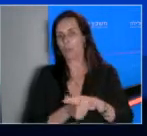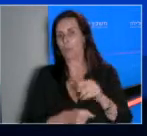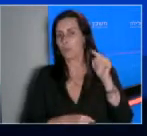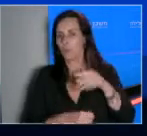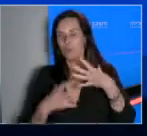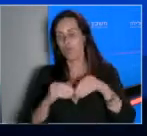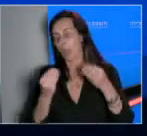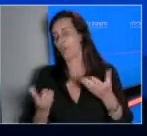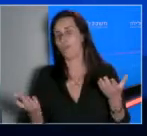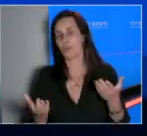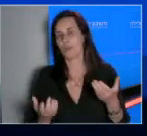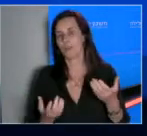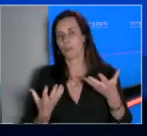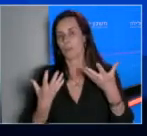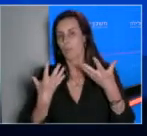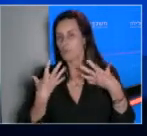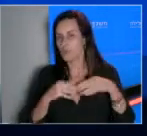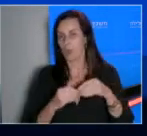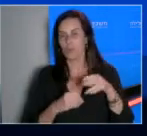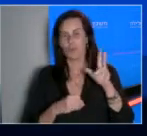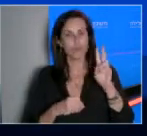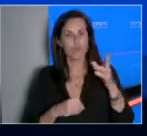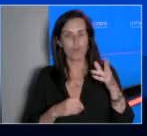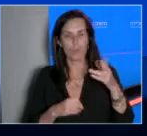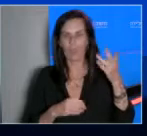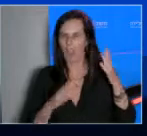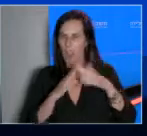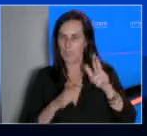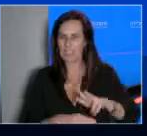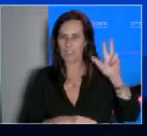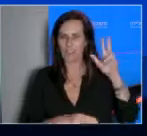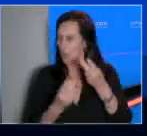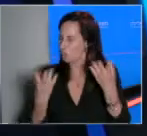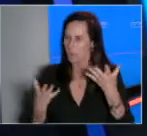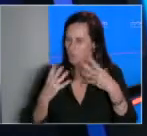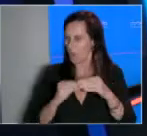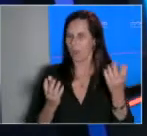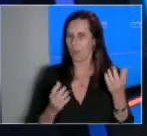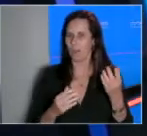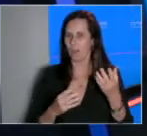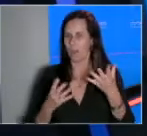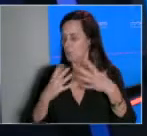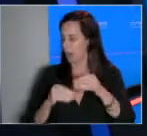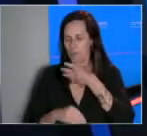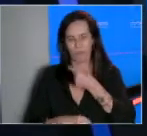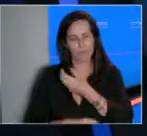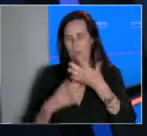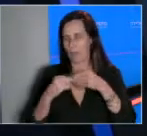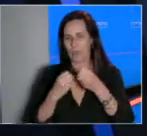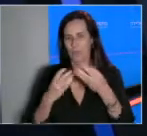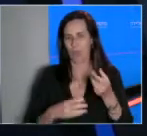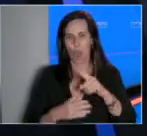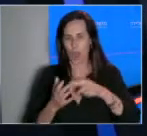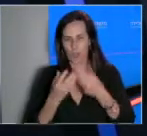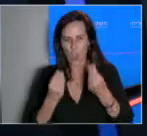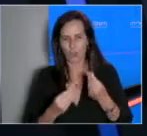הגיעו ממשפחה טובה. הם הגיעו ממשפחה שיושבת בכפר ורדים. מה זה לא משנה, משפחת משפחה מדהימה בעיניי. משפחה, לא